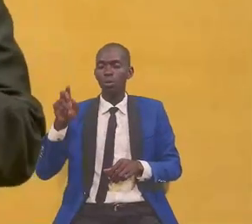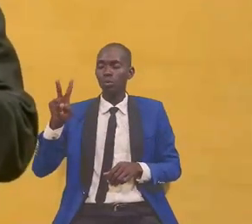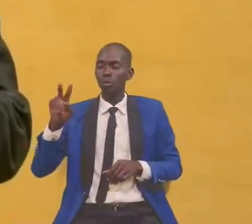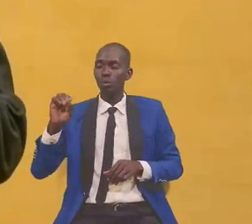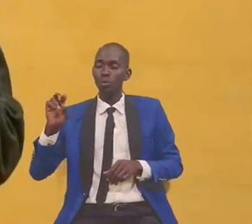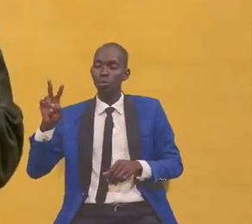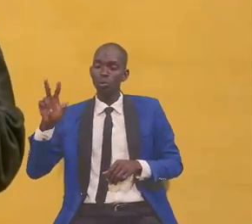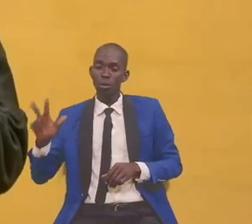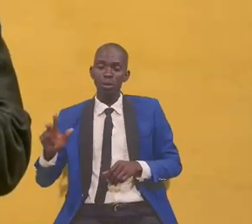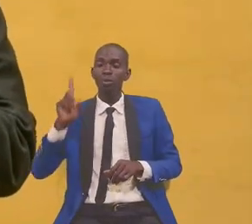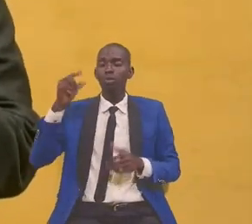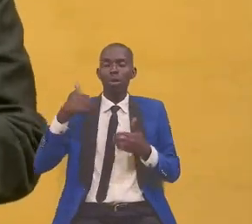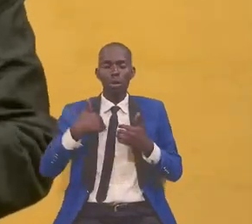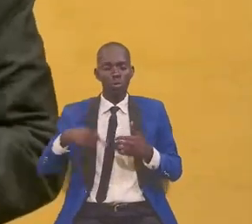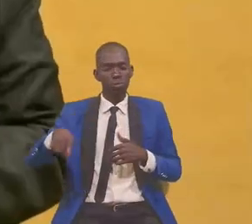Tu nous as l'esprit.